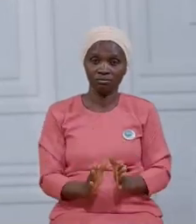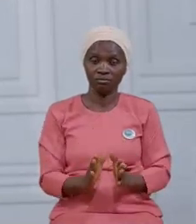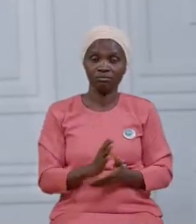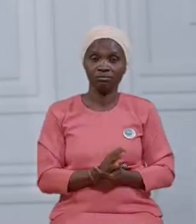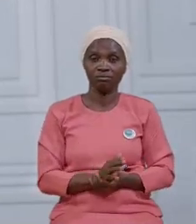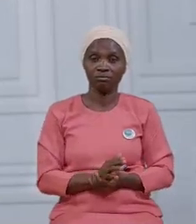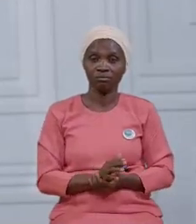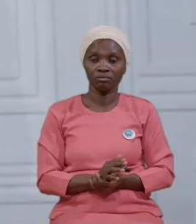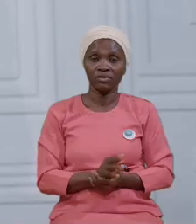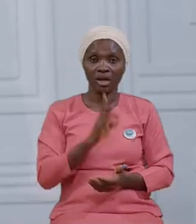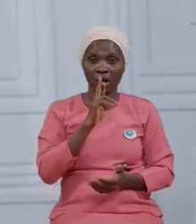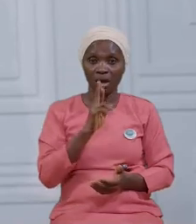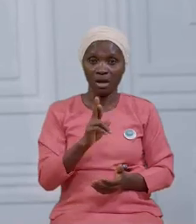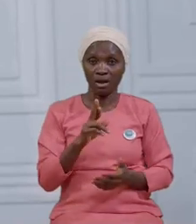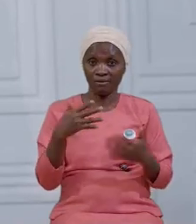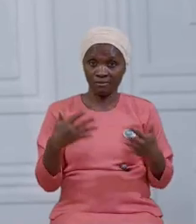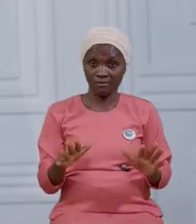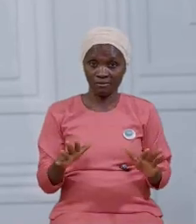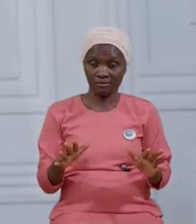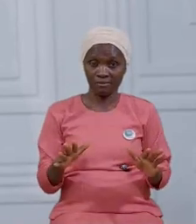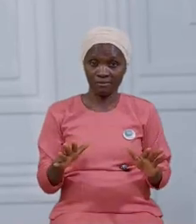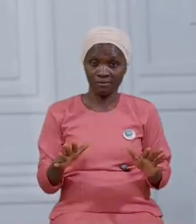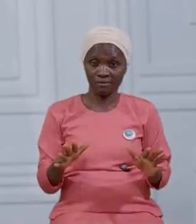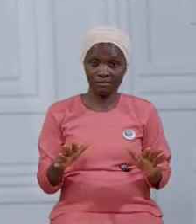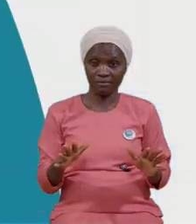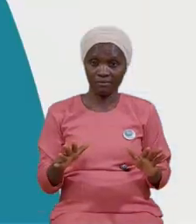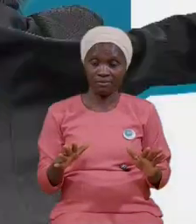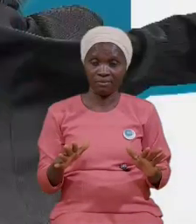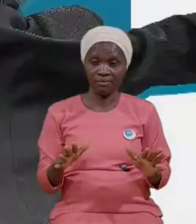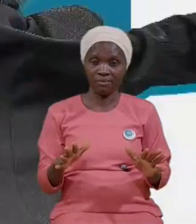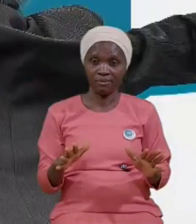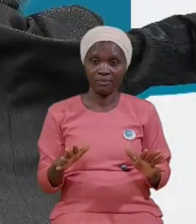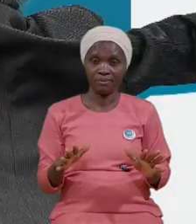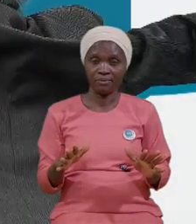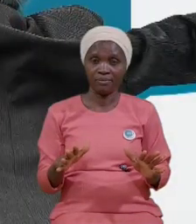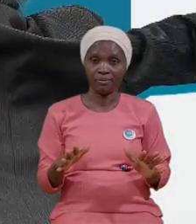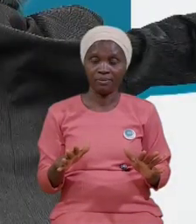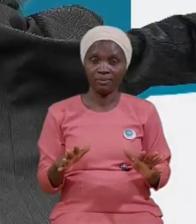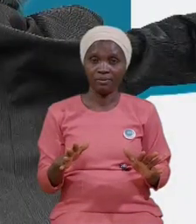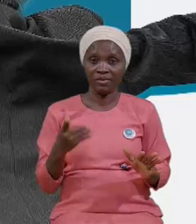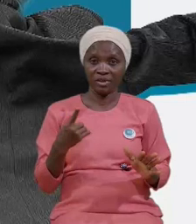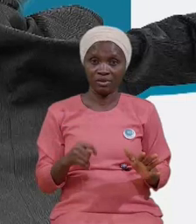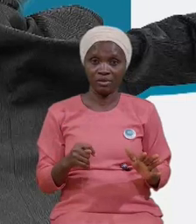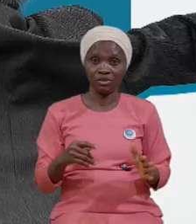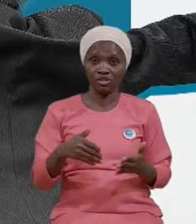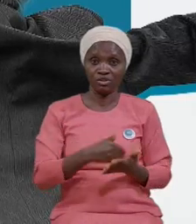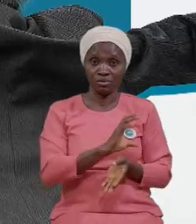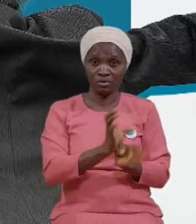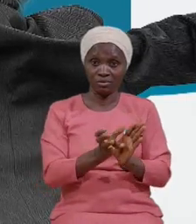conseiller partout où vous nous suivez, si vous avez fini de vous occuper de ceux qui